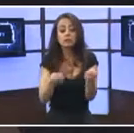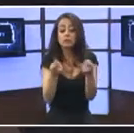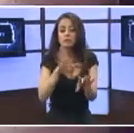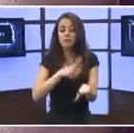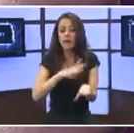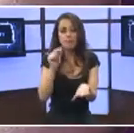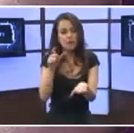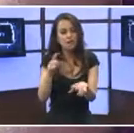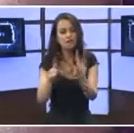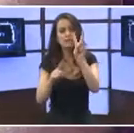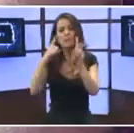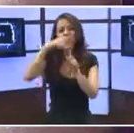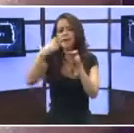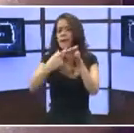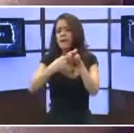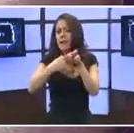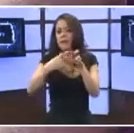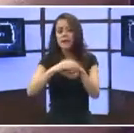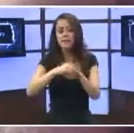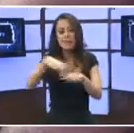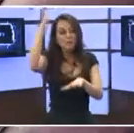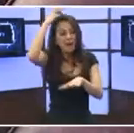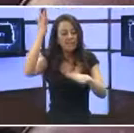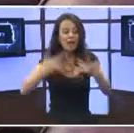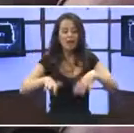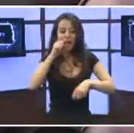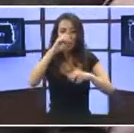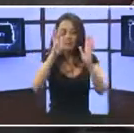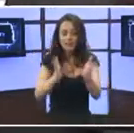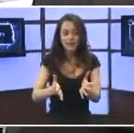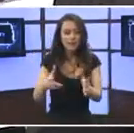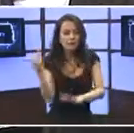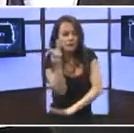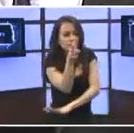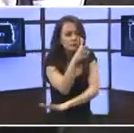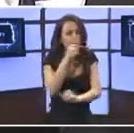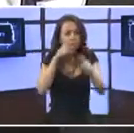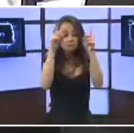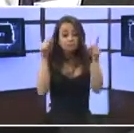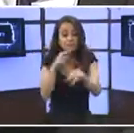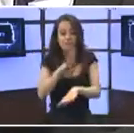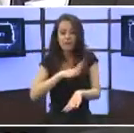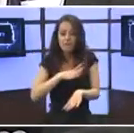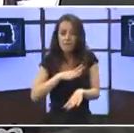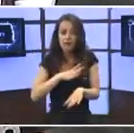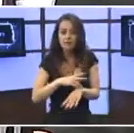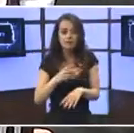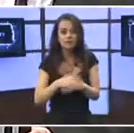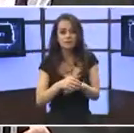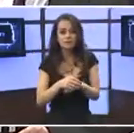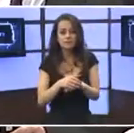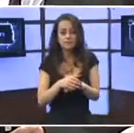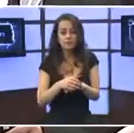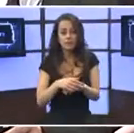birazdan VTR'lerimizde de Bağcılar Engeller Sarayımızda çektiğimiz görüntülerimiz var. Bunlara yer vereceğiz başkanım. Bakın bir